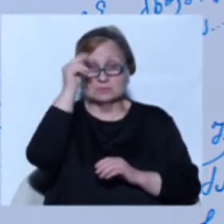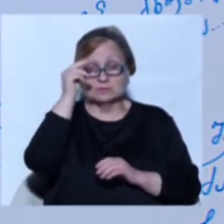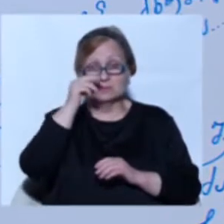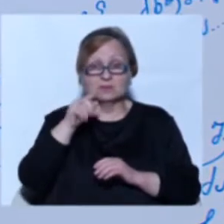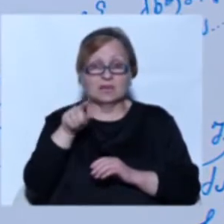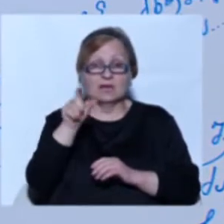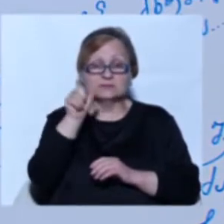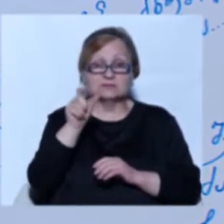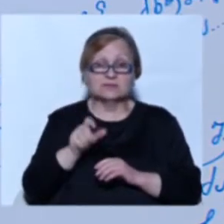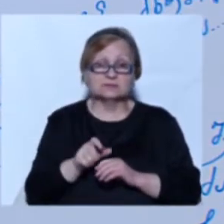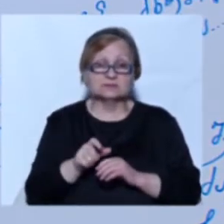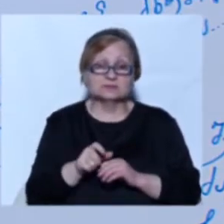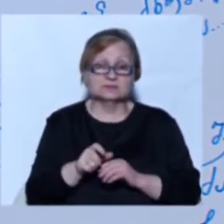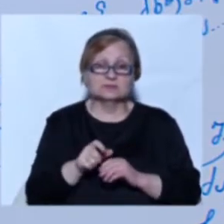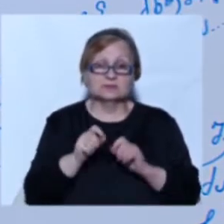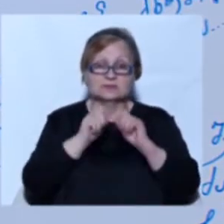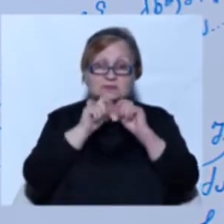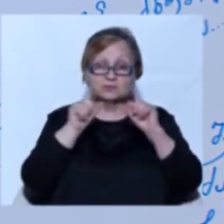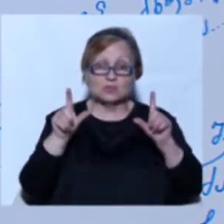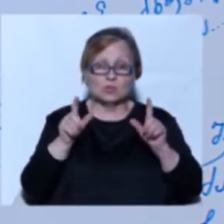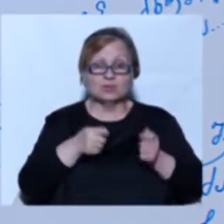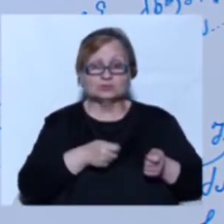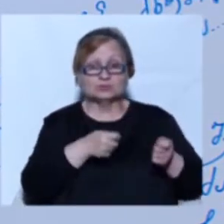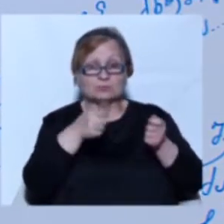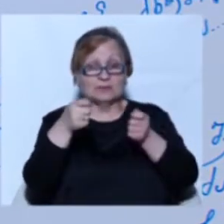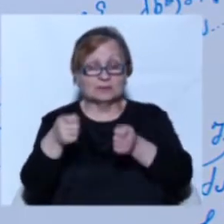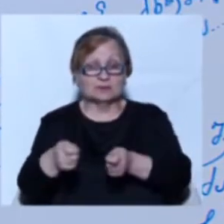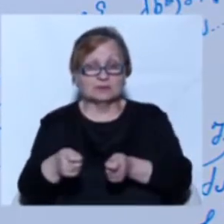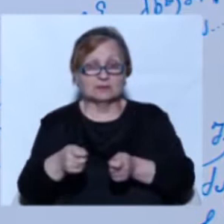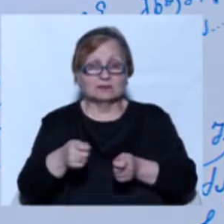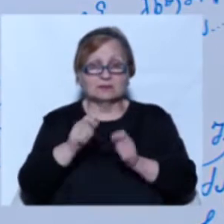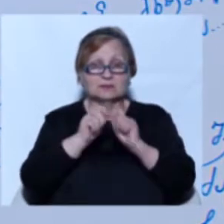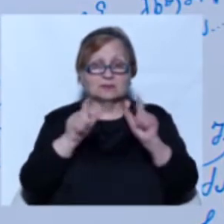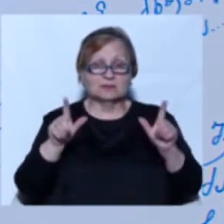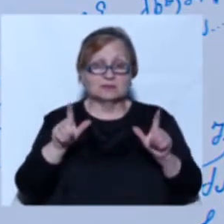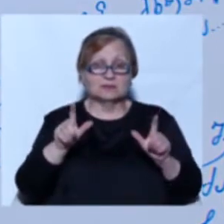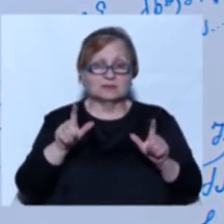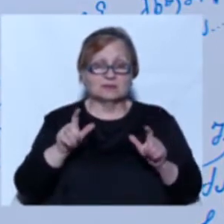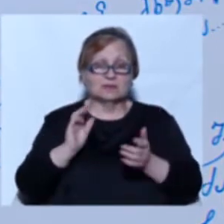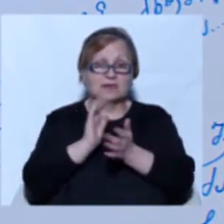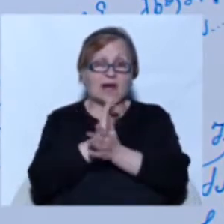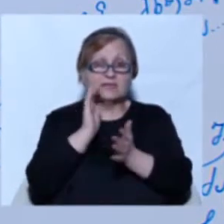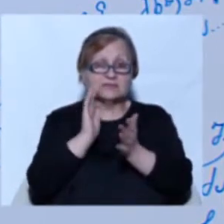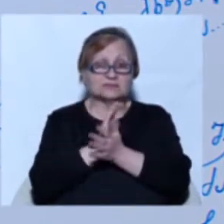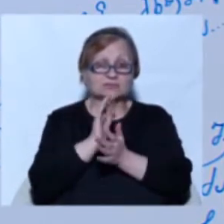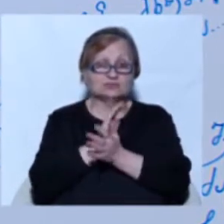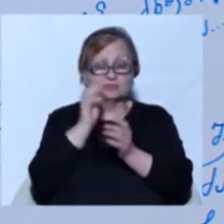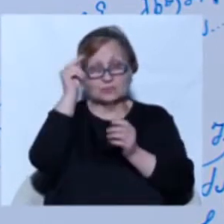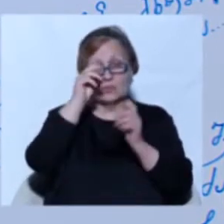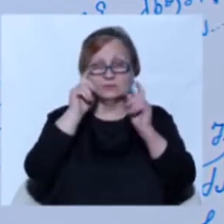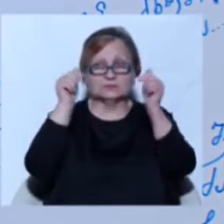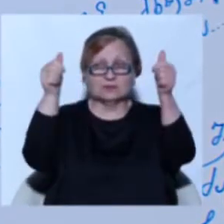ეს ლექსი სკოლაში მიიტანა და სკოლის კედლის გაზეთშიც კი